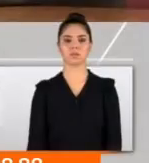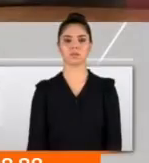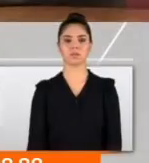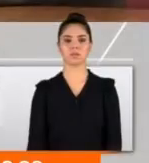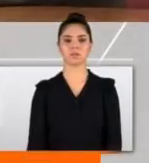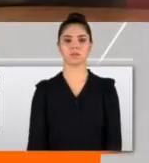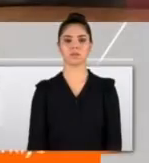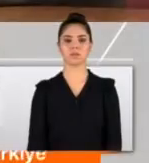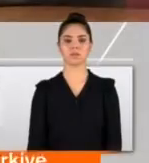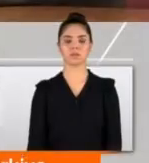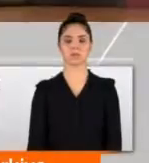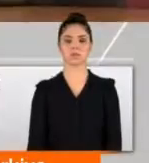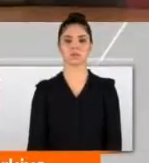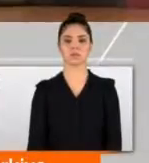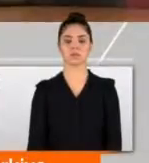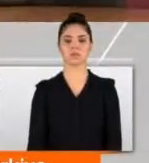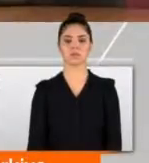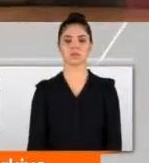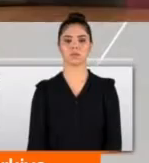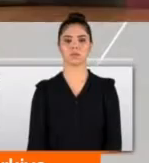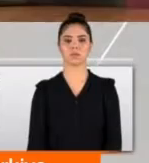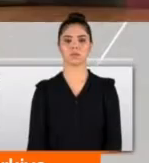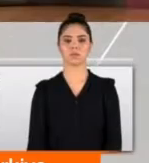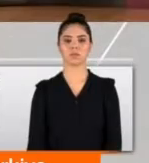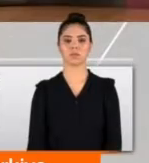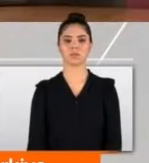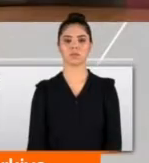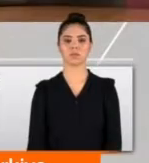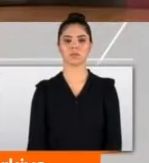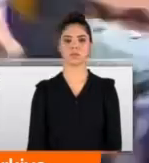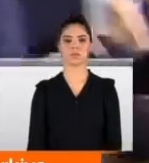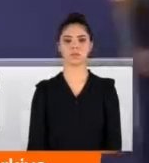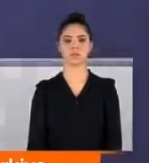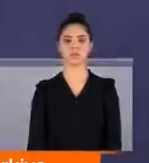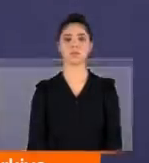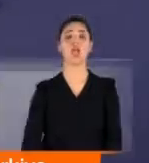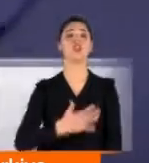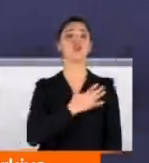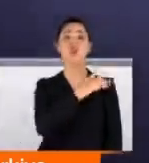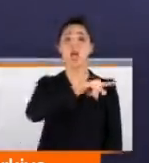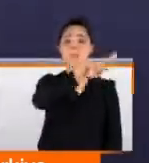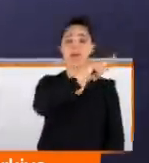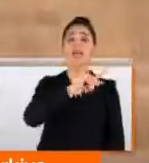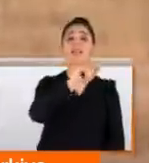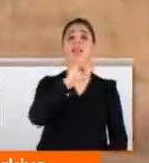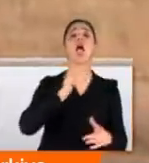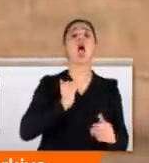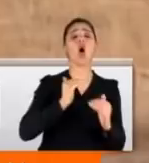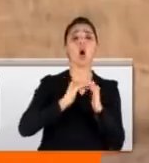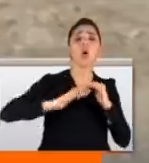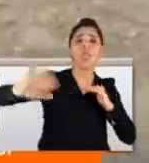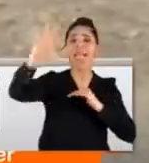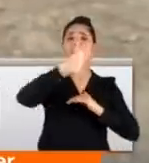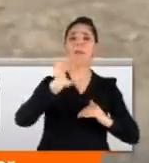ordunun üniformasına bunu yapma. Ordu hepimizin ordusu. Sana vereceğim cevap bu kadar. CHP'liler her ne kadar ordu hepimizin